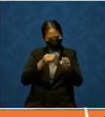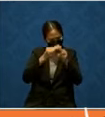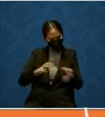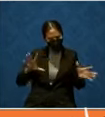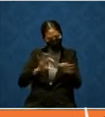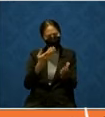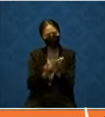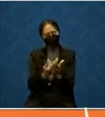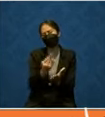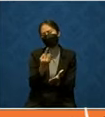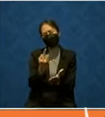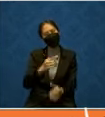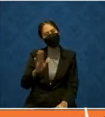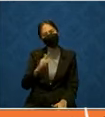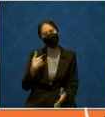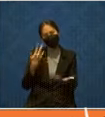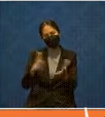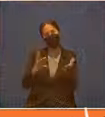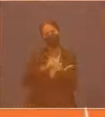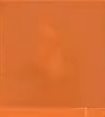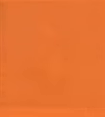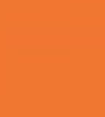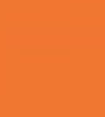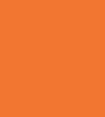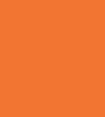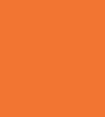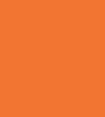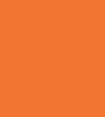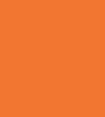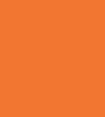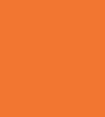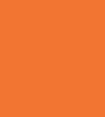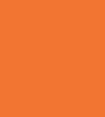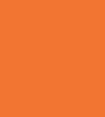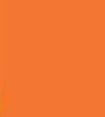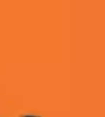กฎหมายของเราลงถังขยะไปครับธนาคารขอบคุณครับครับอ่า